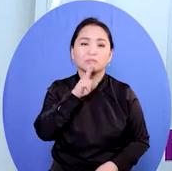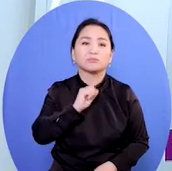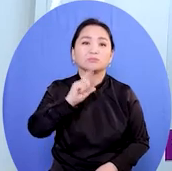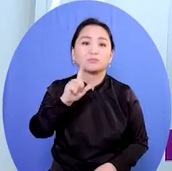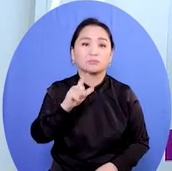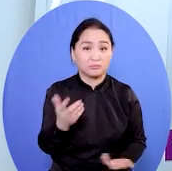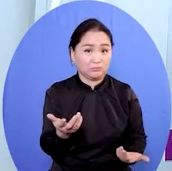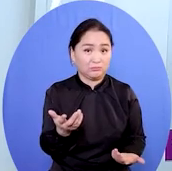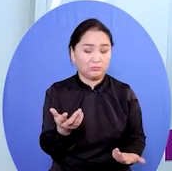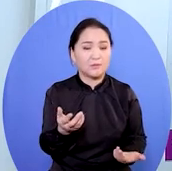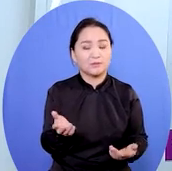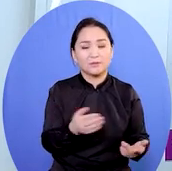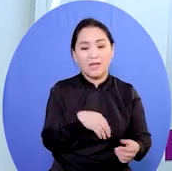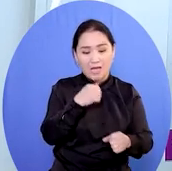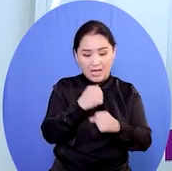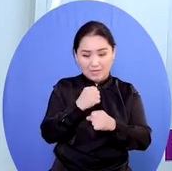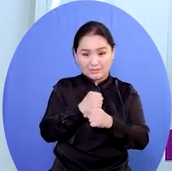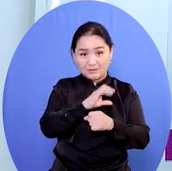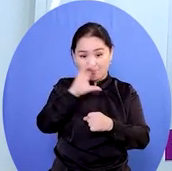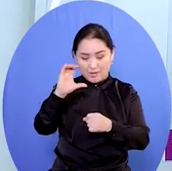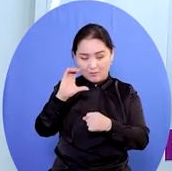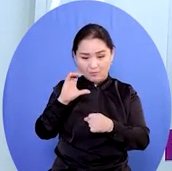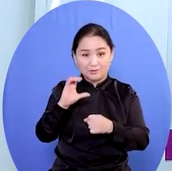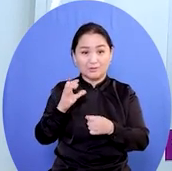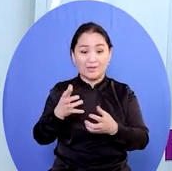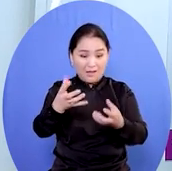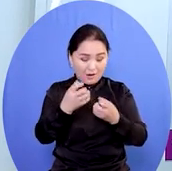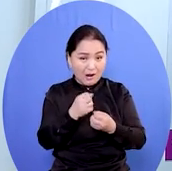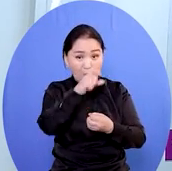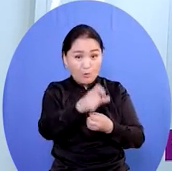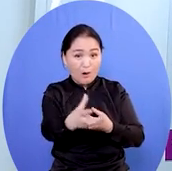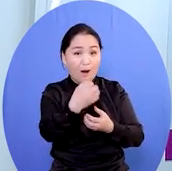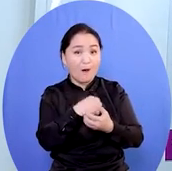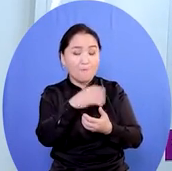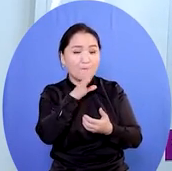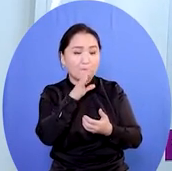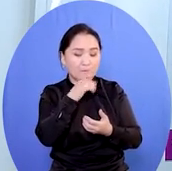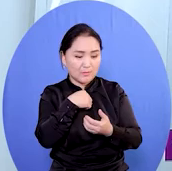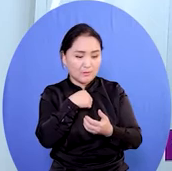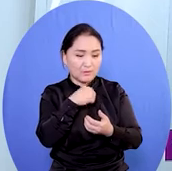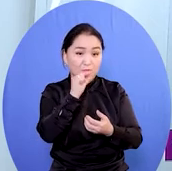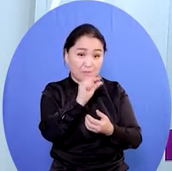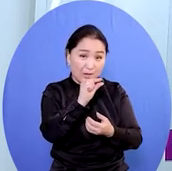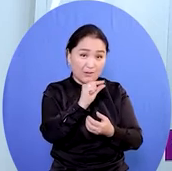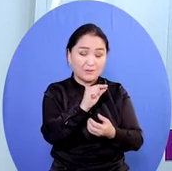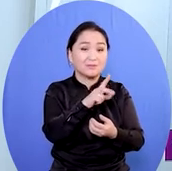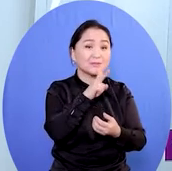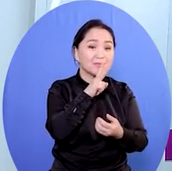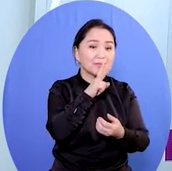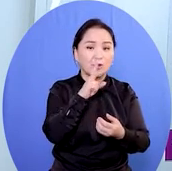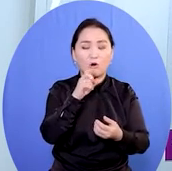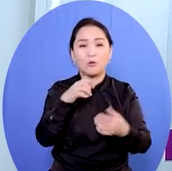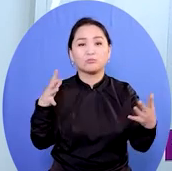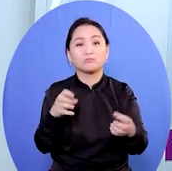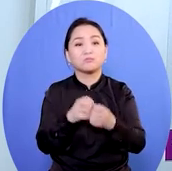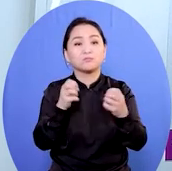тавьсан. Ажил олгогч нар маань болохоор яаж ийм нөхөр баг цалингаар мэдээч өндөр бүтэмжтэй ажиллахыг зорж байгаа шүү дээ. Тэгэхэд тухайн ажлын байрны шаардлага хангахгүйс болоод